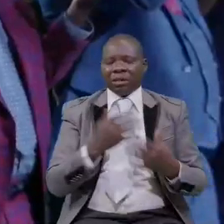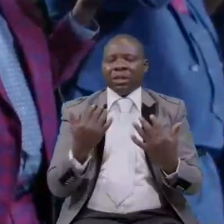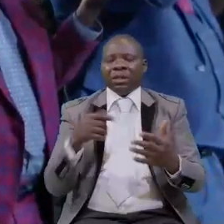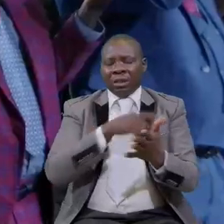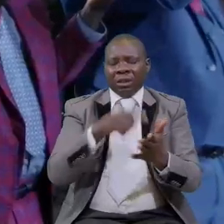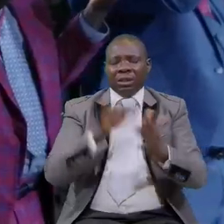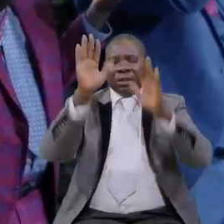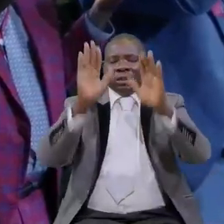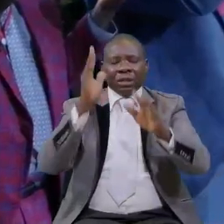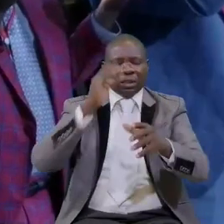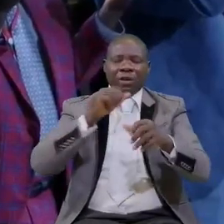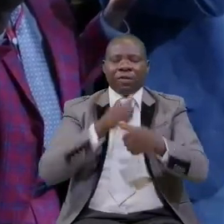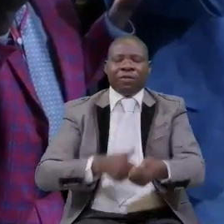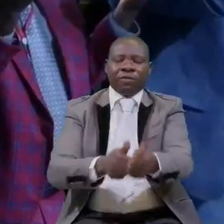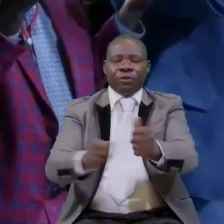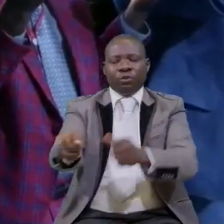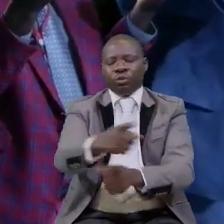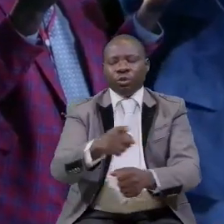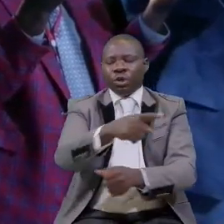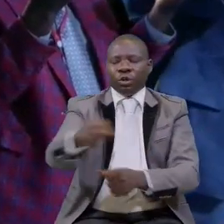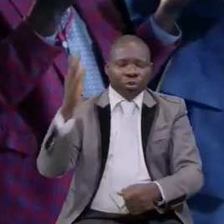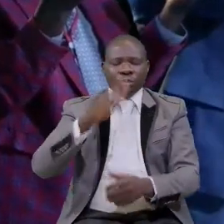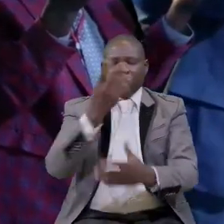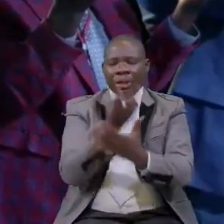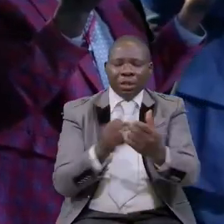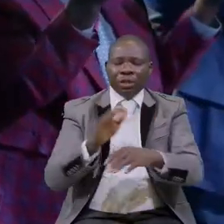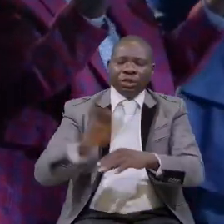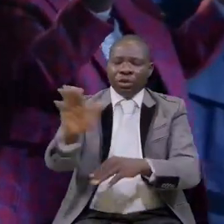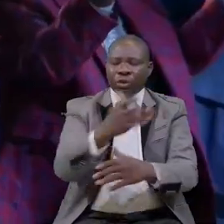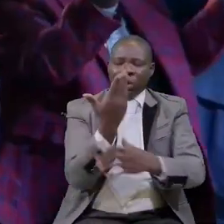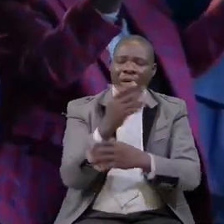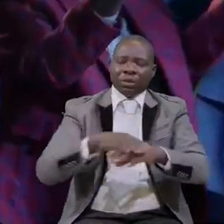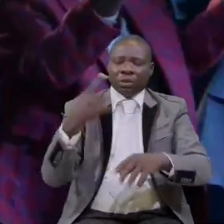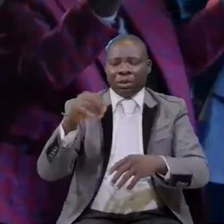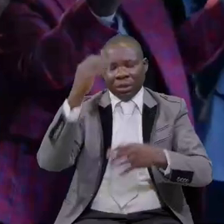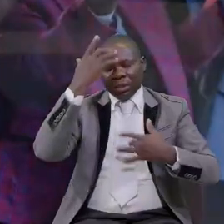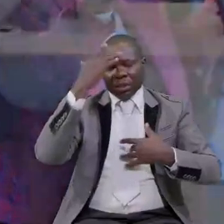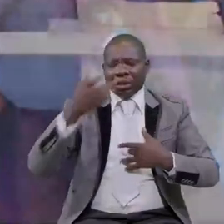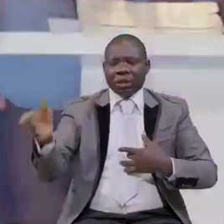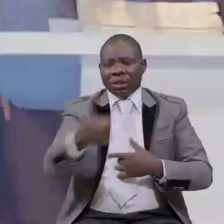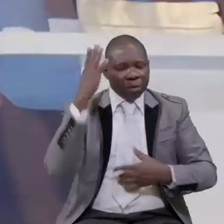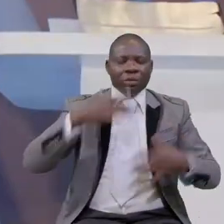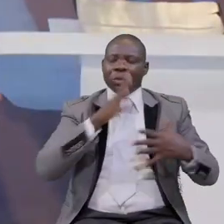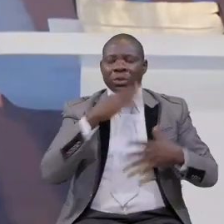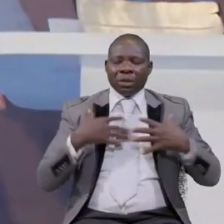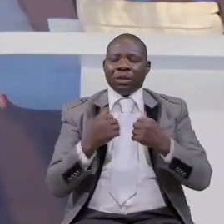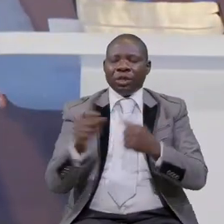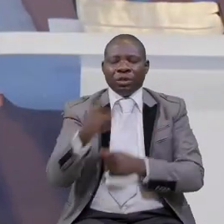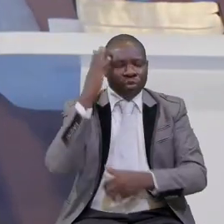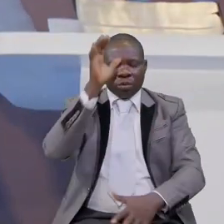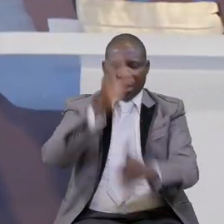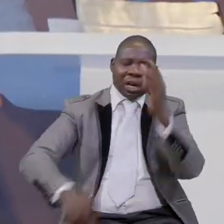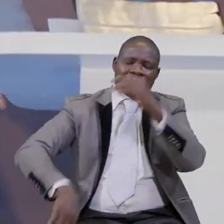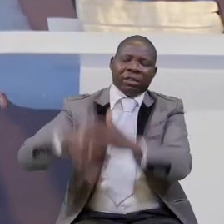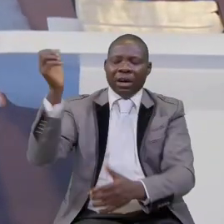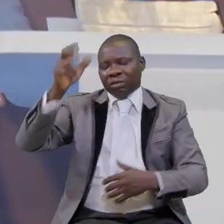Voici les miracles qui accompagneront. Tu imposeras les mains aux malades, les malades seront guéris. Tu chasseras